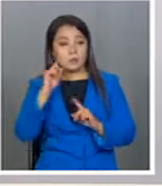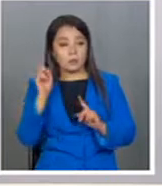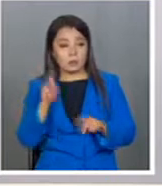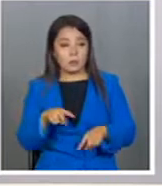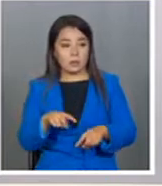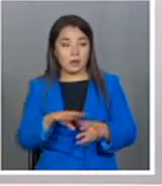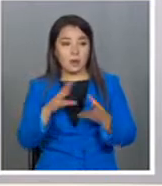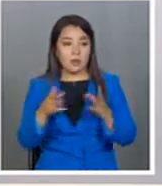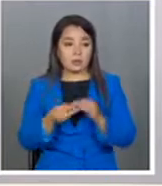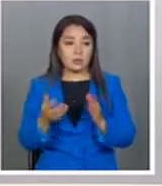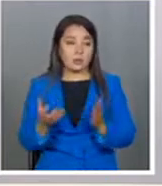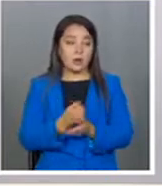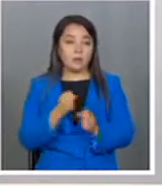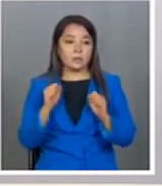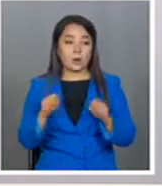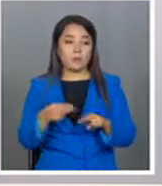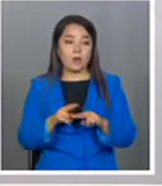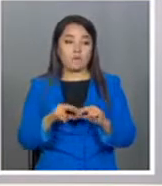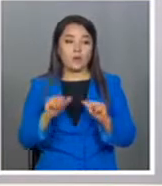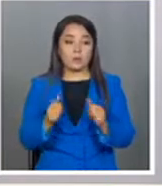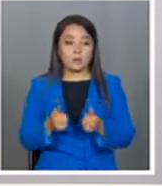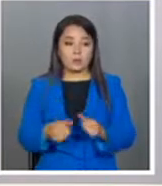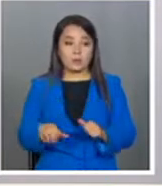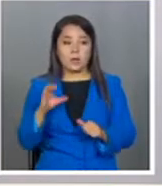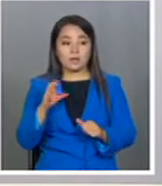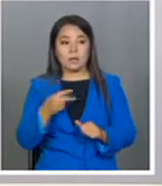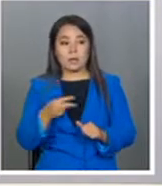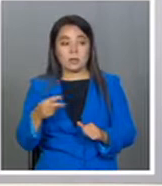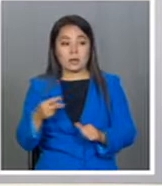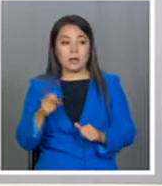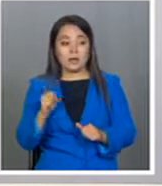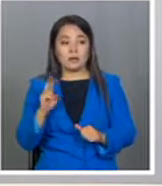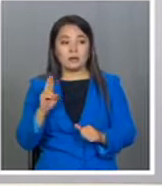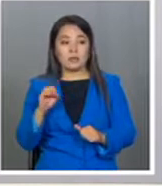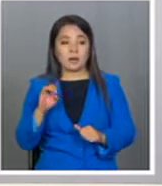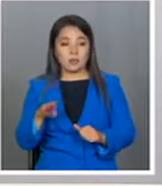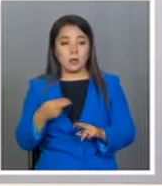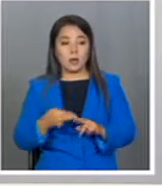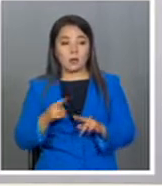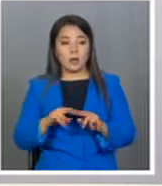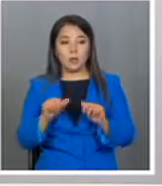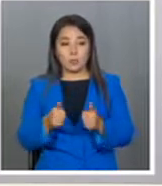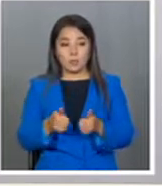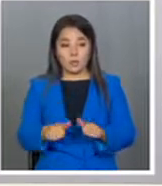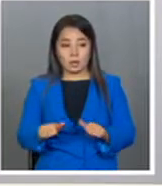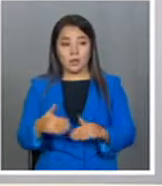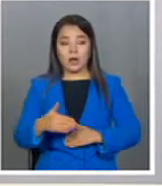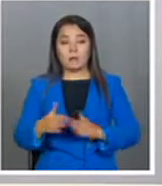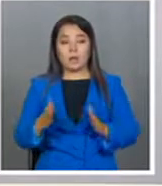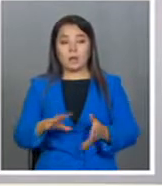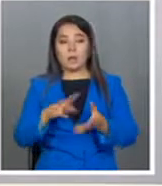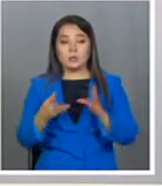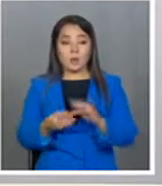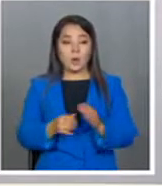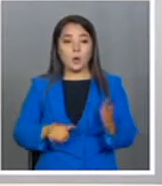ауданын табаламыз. Оның формуласы S тең A квадрат. Енді осы формулаға қабырғаның ұзындығын